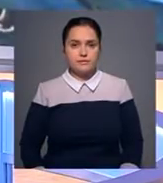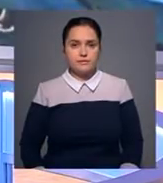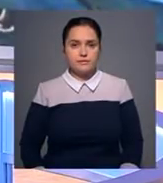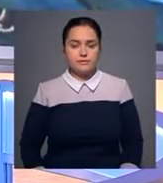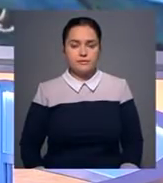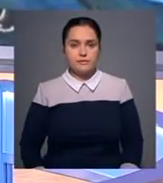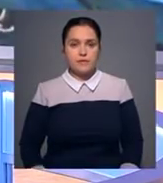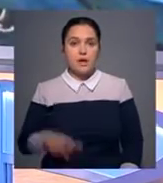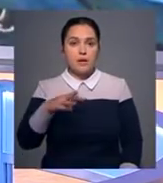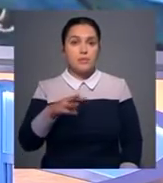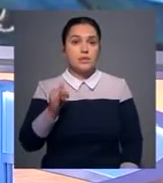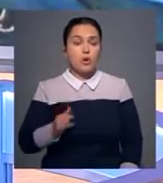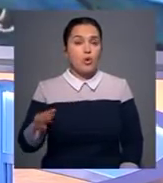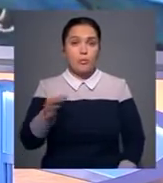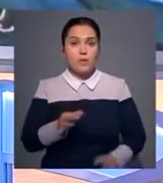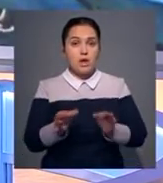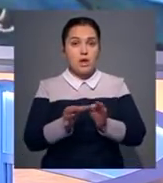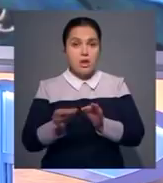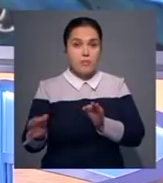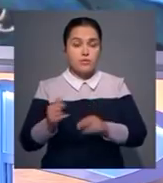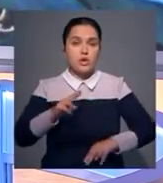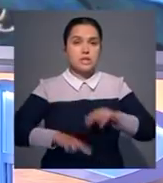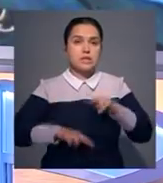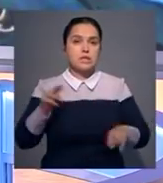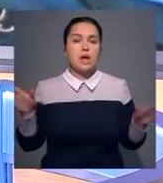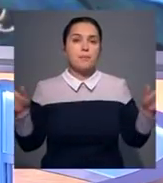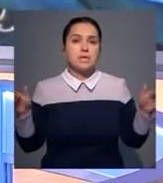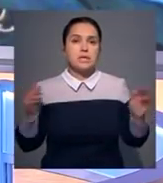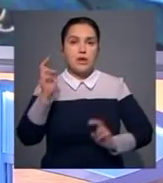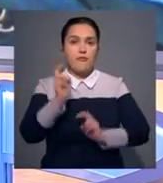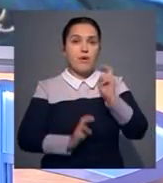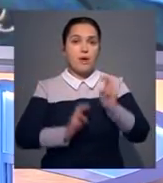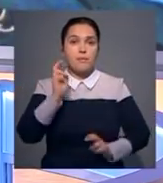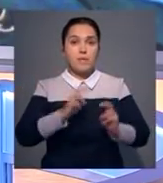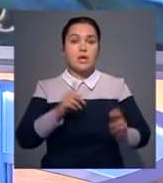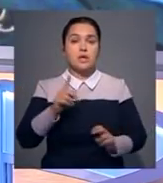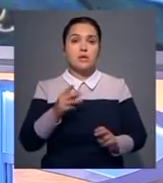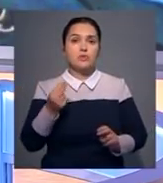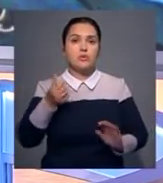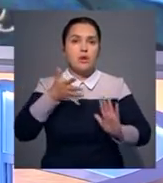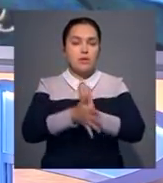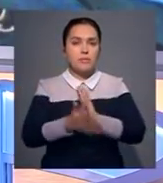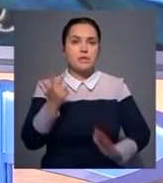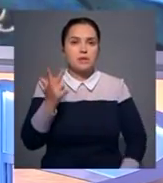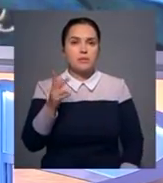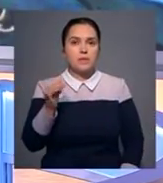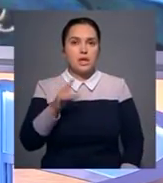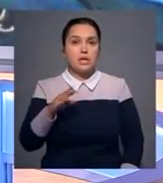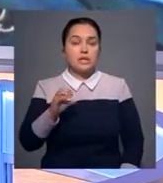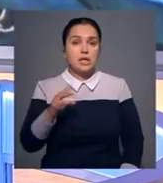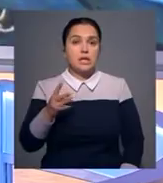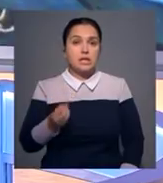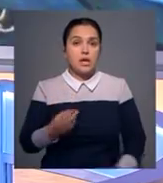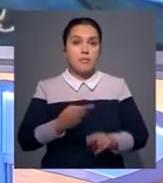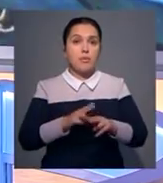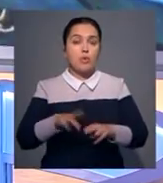К другим темам. В Тупкараганском районе Мангыстауской области активно идет строительство птицефабрики почти за 3 миллиарда тенге.